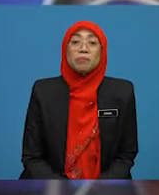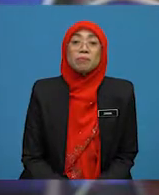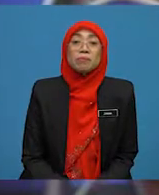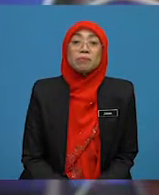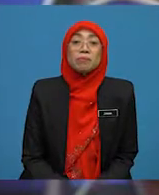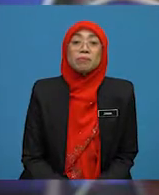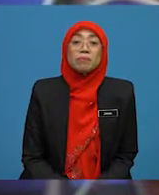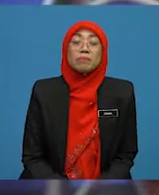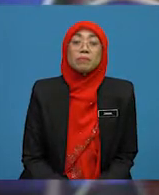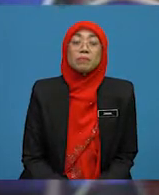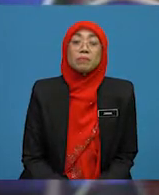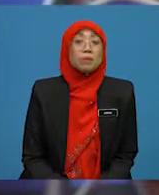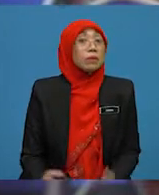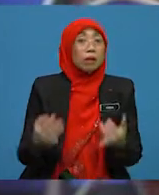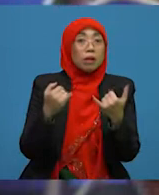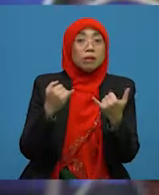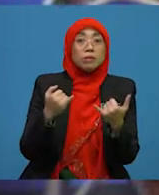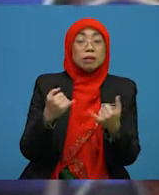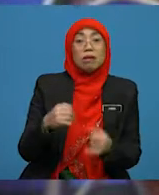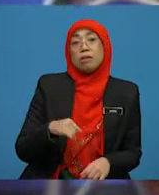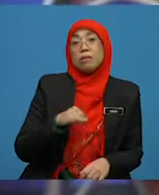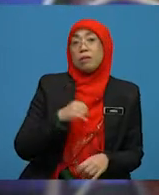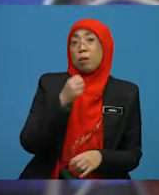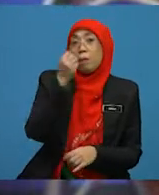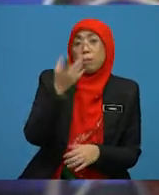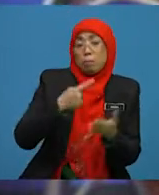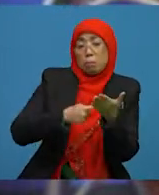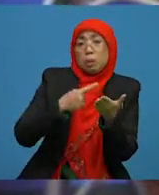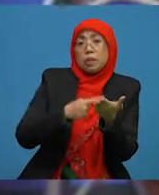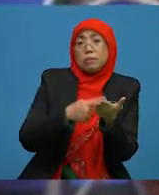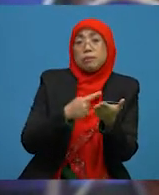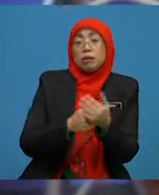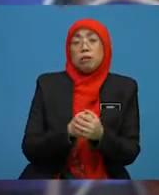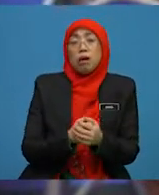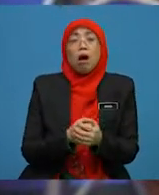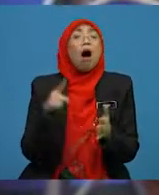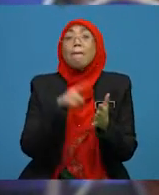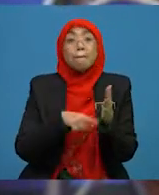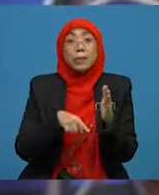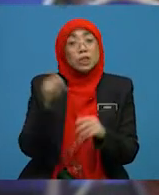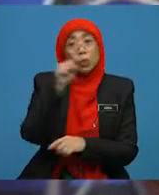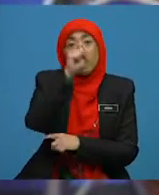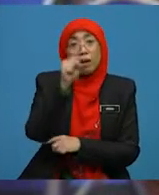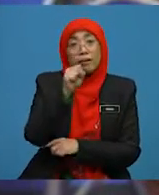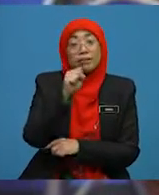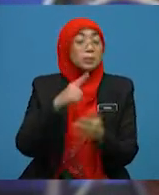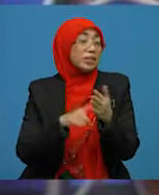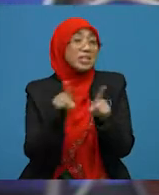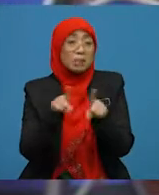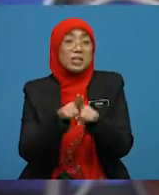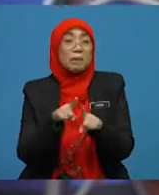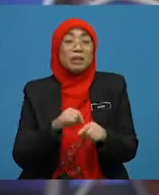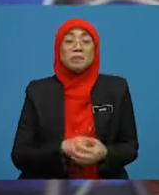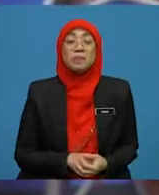Baiklah para pelajar, sekarang cikgu akan membincangkan beberapa contoh soalan berkaitan